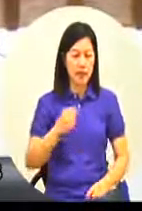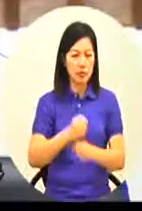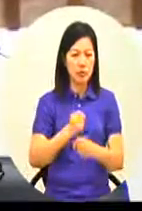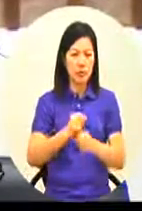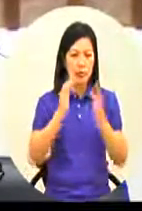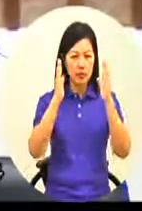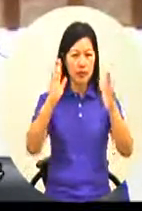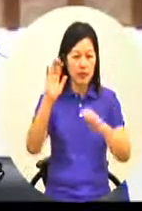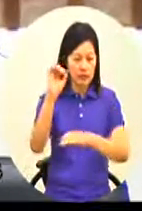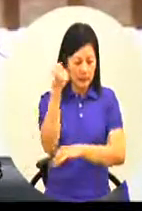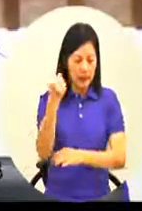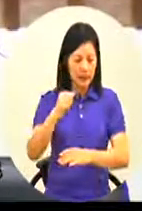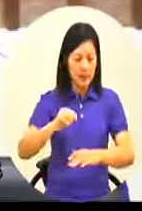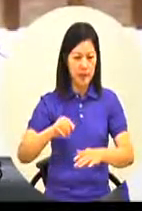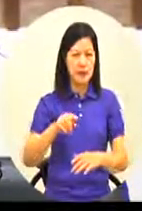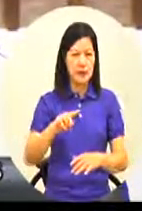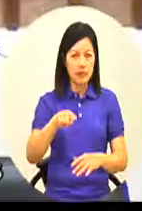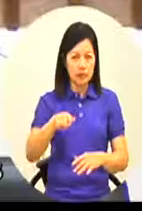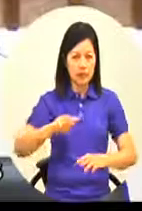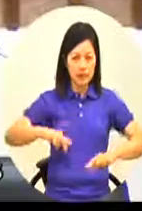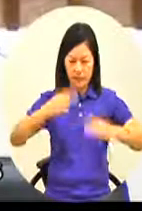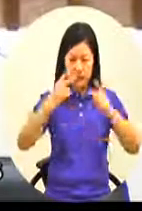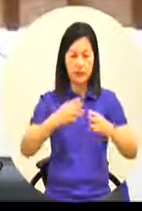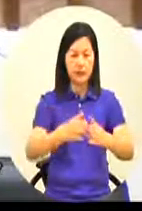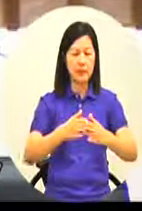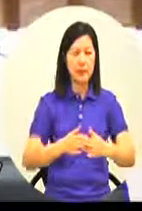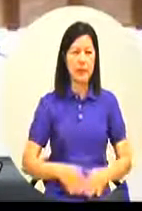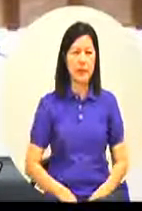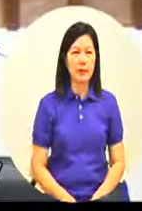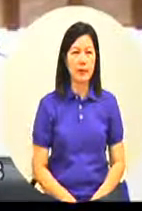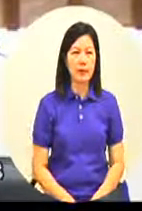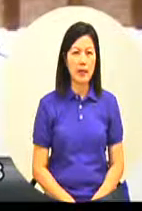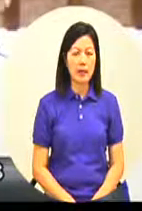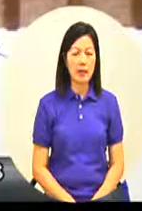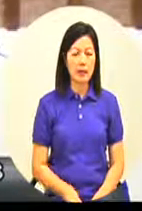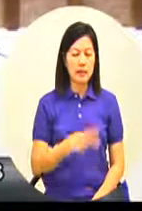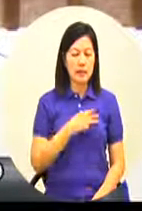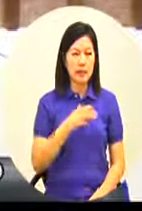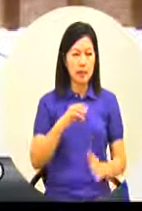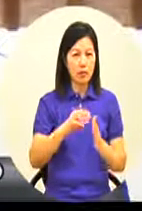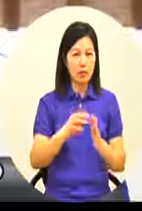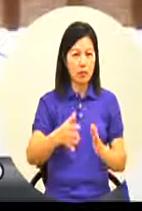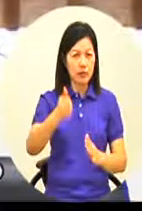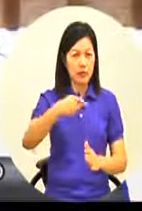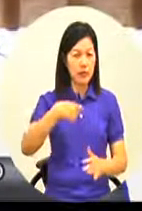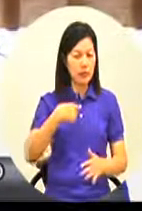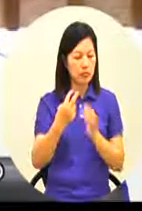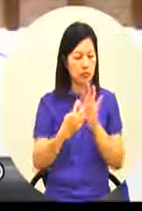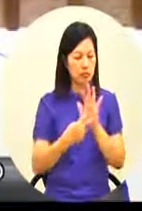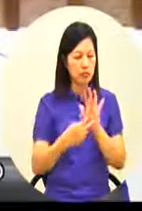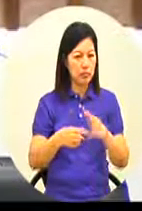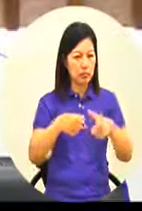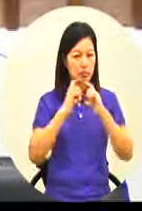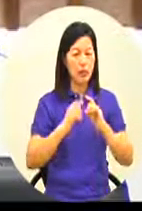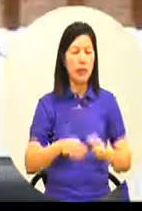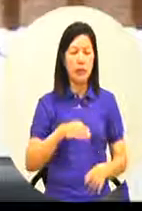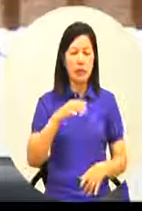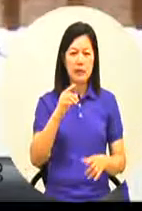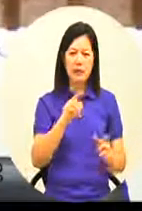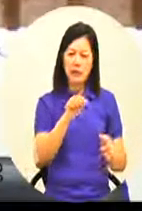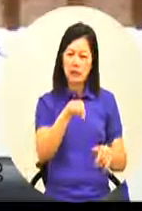翻转。所以我请赵局长，你待会答复，像这样的状况，